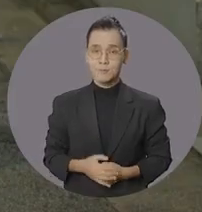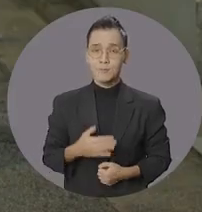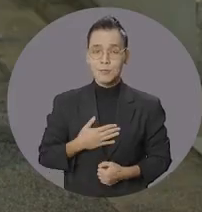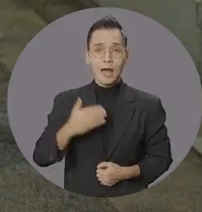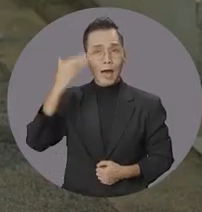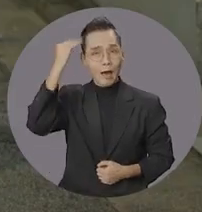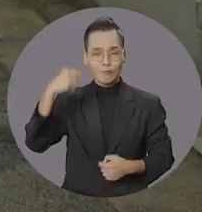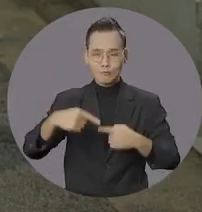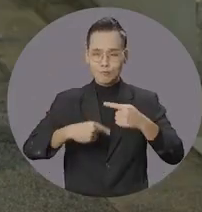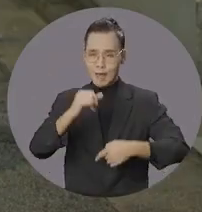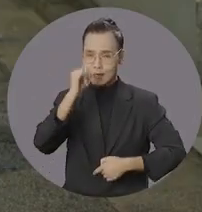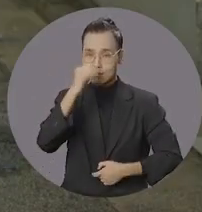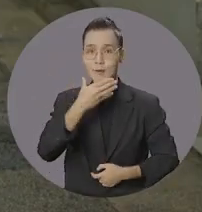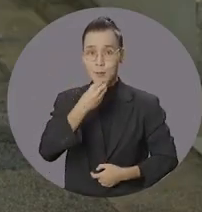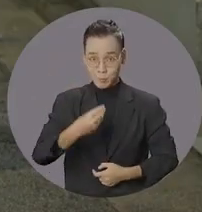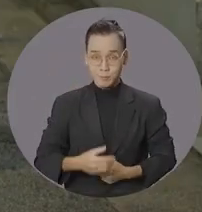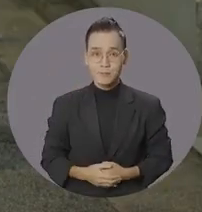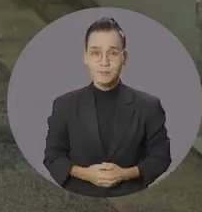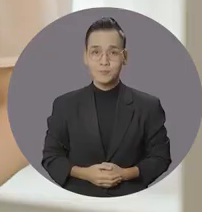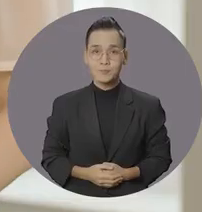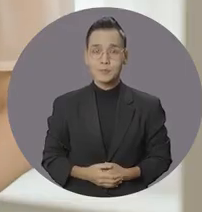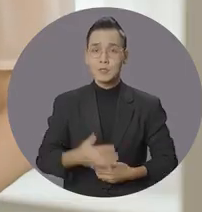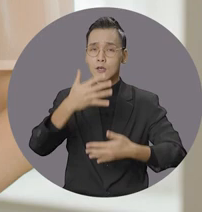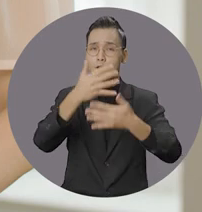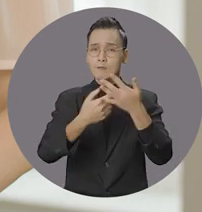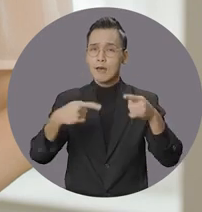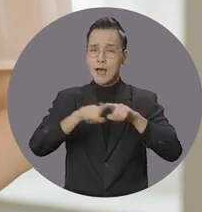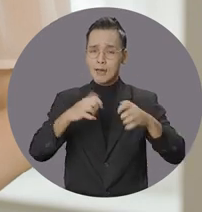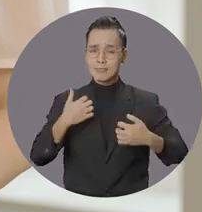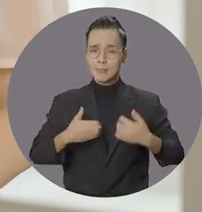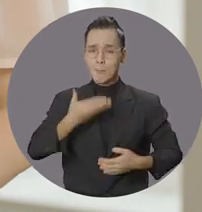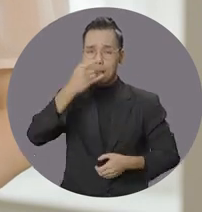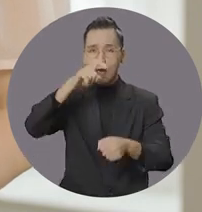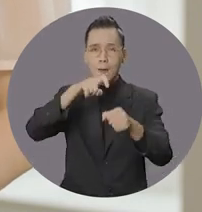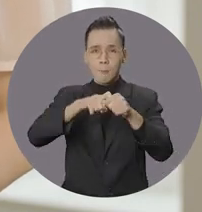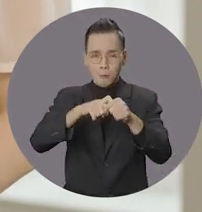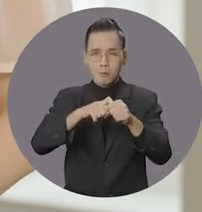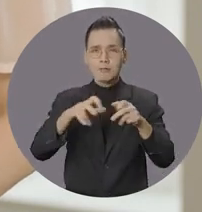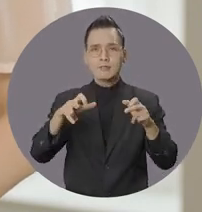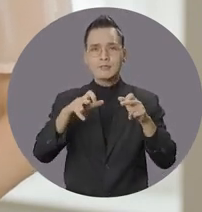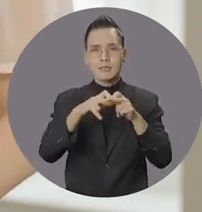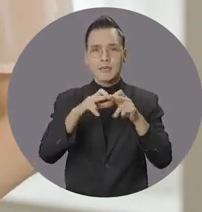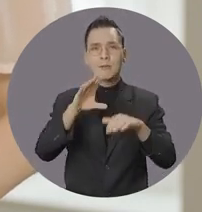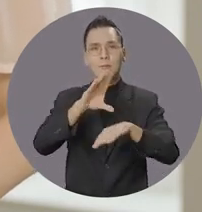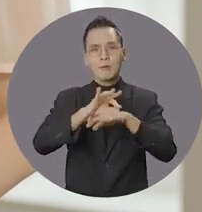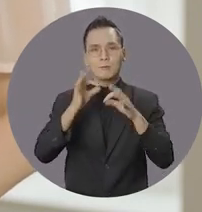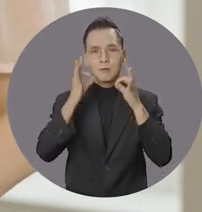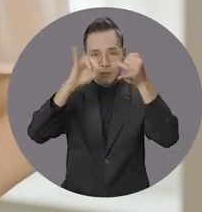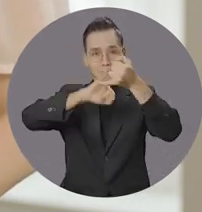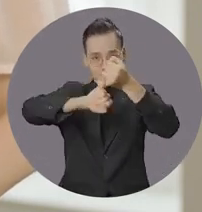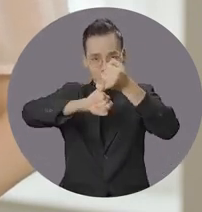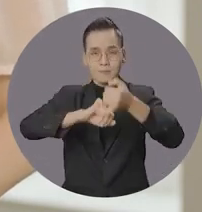함께하니까 더욱 행복한 한국 수어방송. 더 넓은 미디어 세상, 장애인 방송이 함께합니다. 넓은